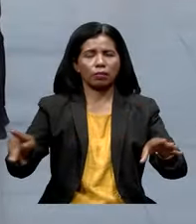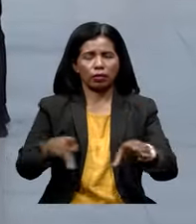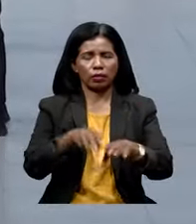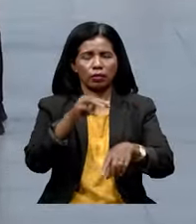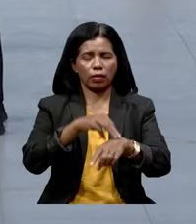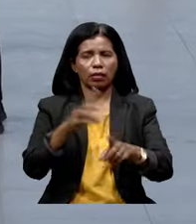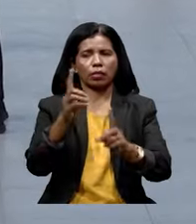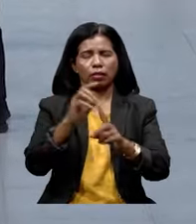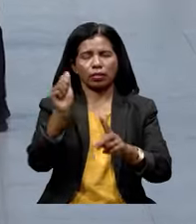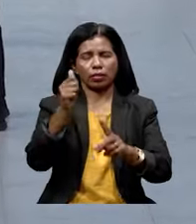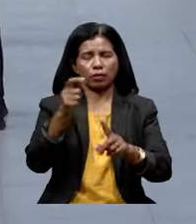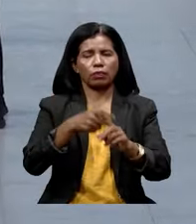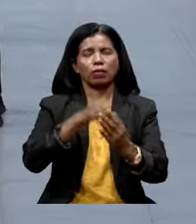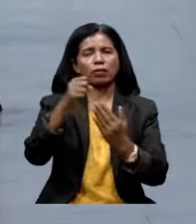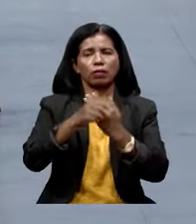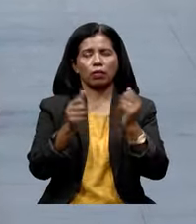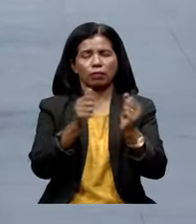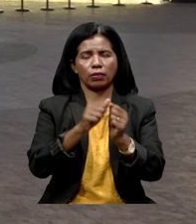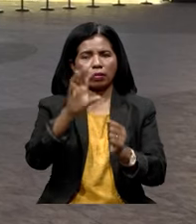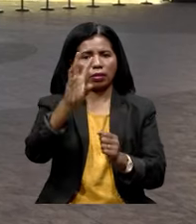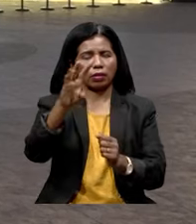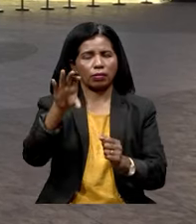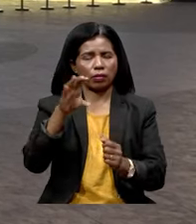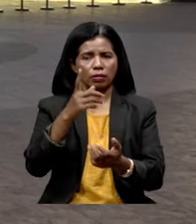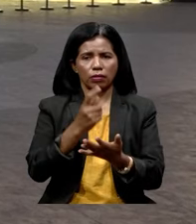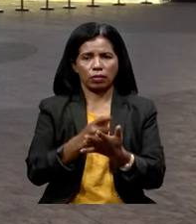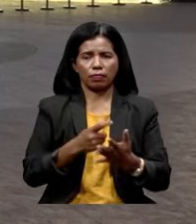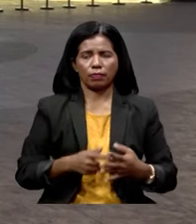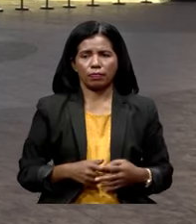lorong sanulu fulan setembro hamutu krihun atus nen resin. Equipa cobertura, Ziemen.